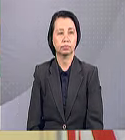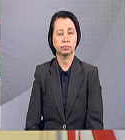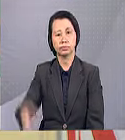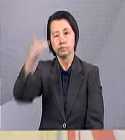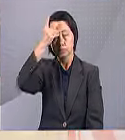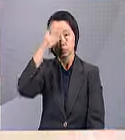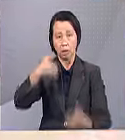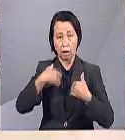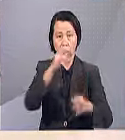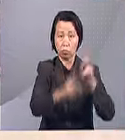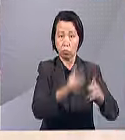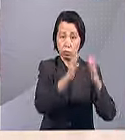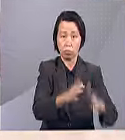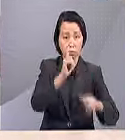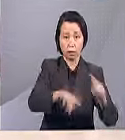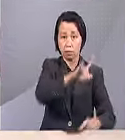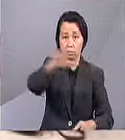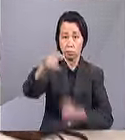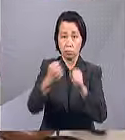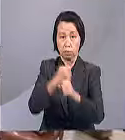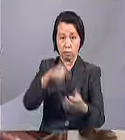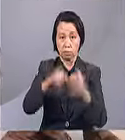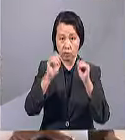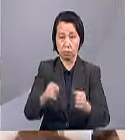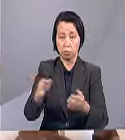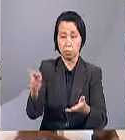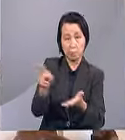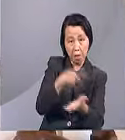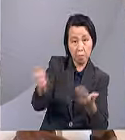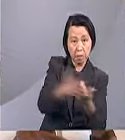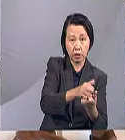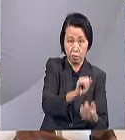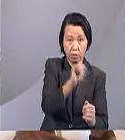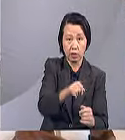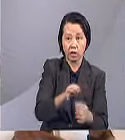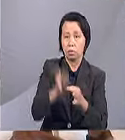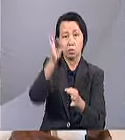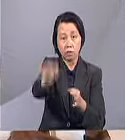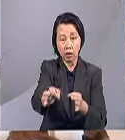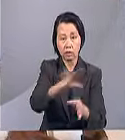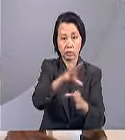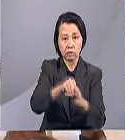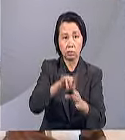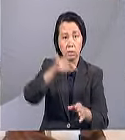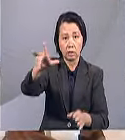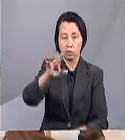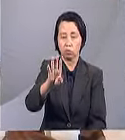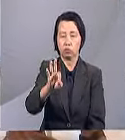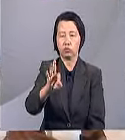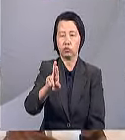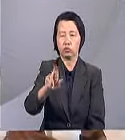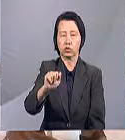Datuk, adakah jemaah haji yang tak dapat tunaikan haji tahun ini akan dapat refund, dan adakah penangguhan tersebut termasuk haji furada?